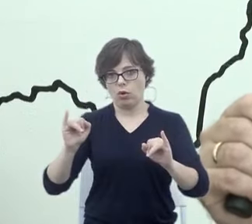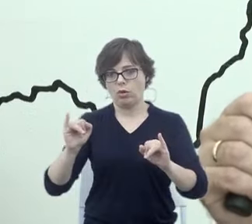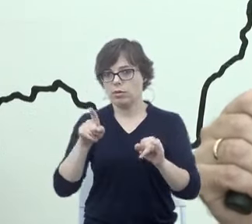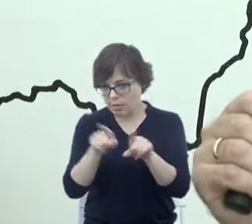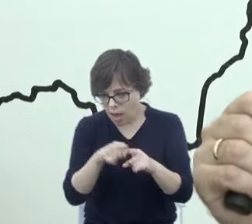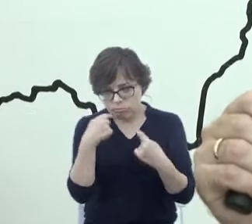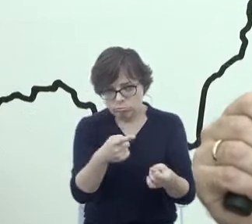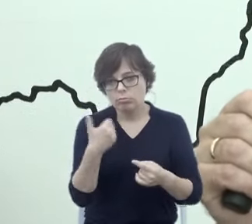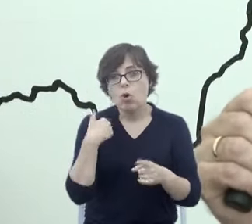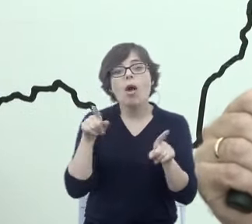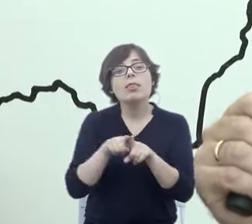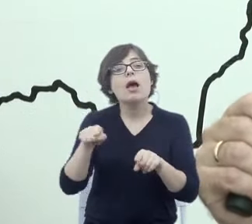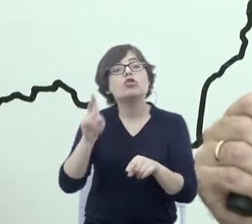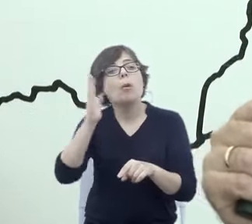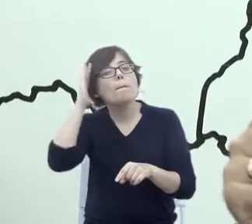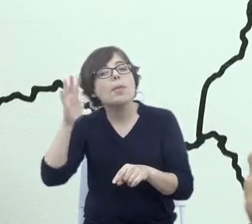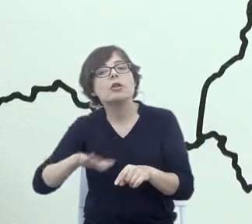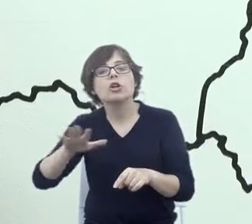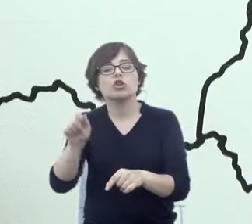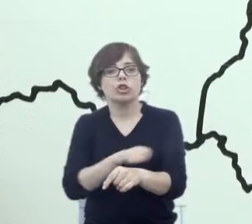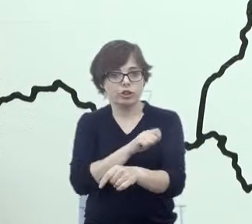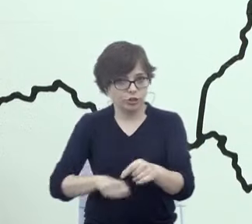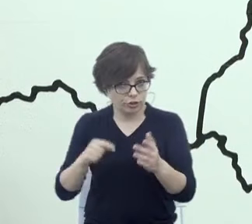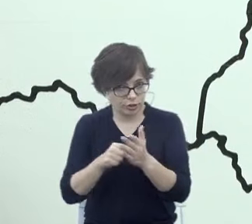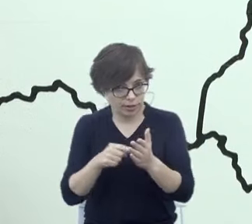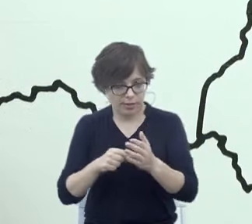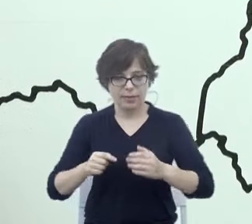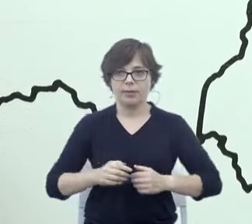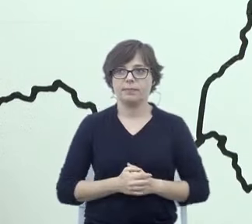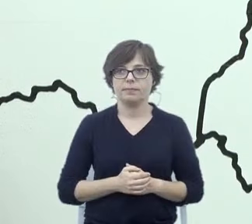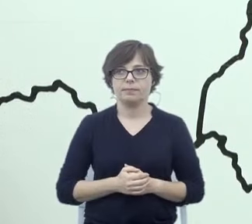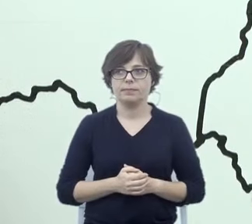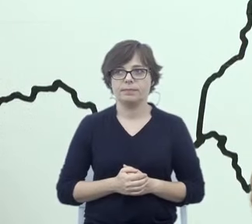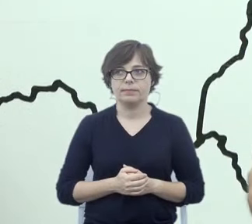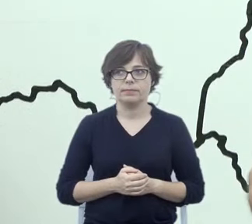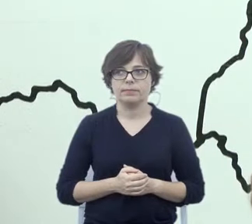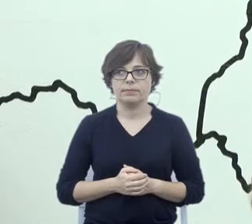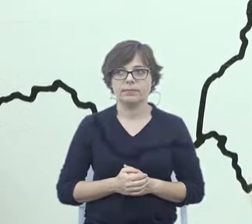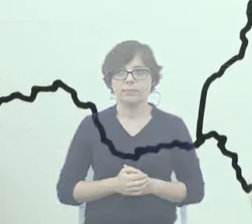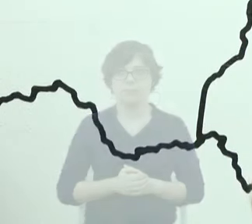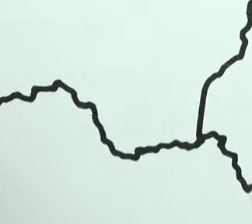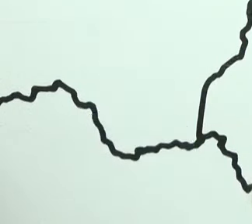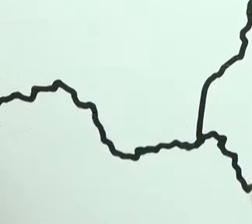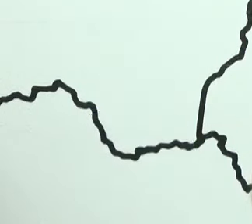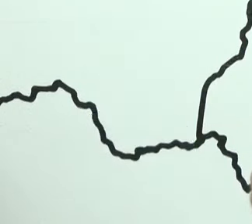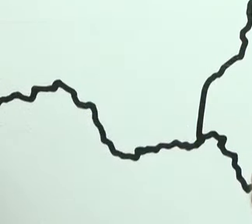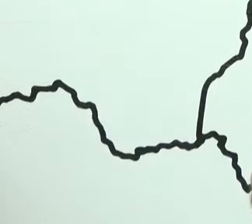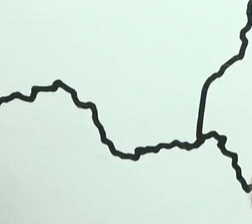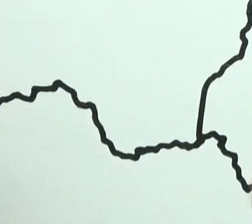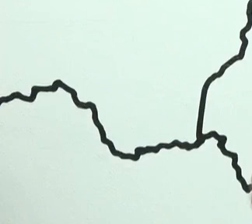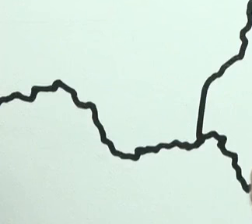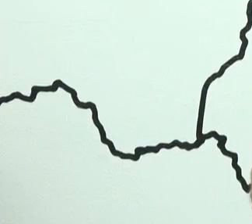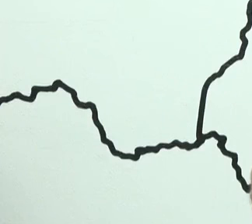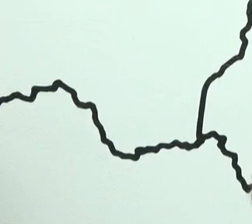miejscowych chrześcijan. Zadała pani konkretne pytanie o komando Hermana